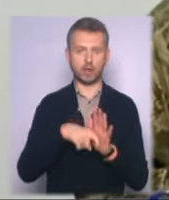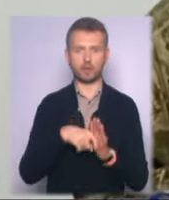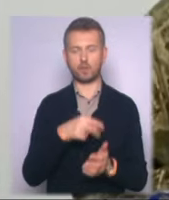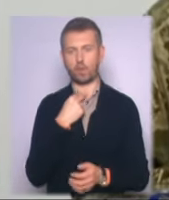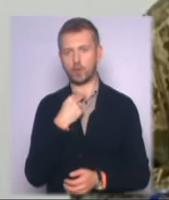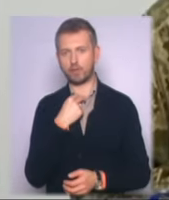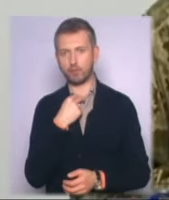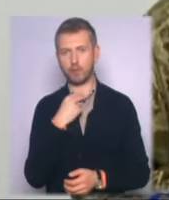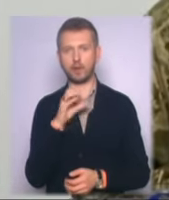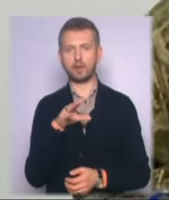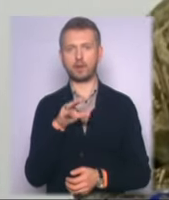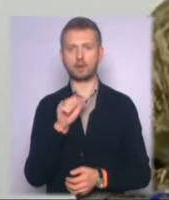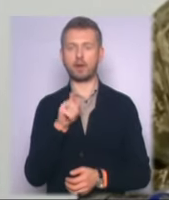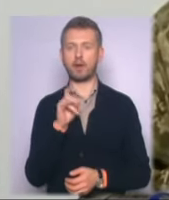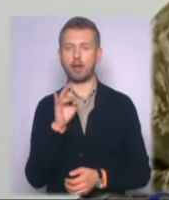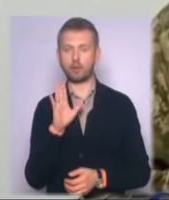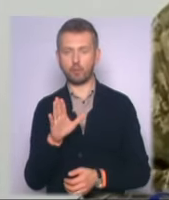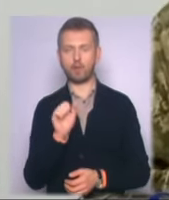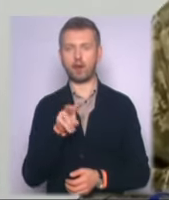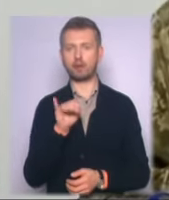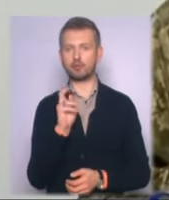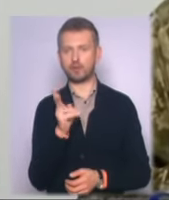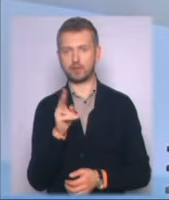Горлівку, Стаханов, Алчевськ та Луганськ.